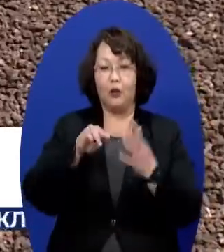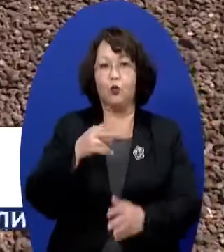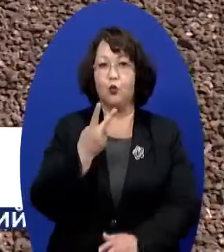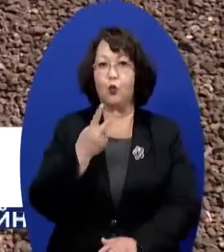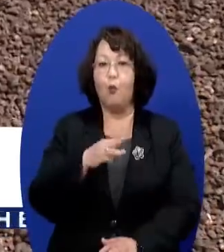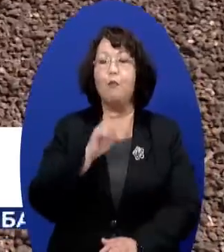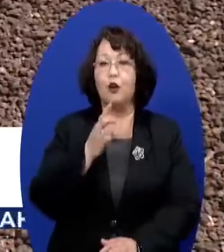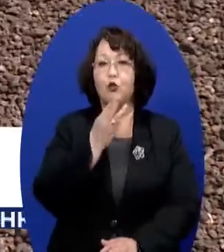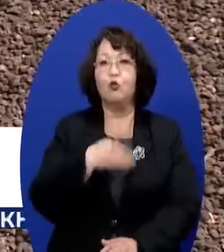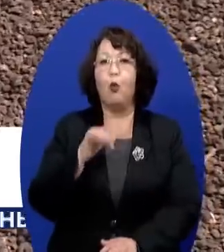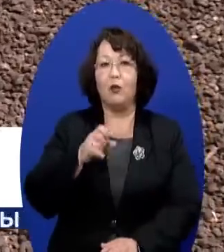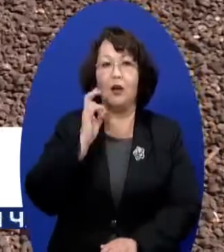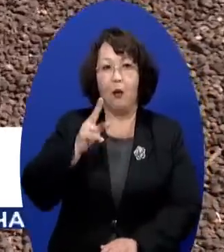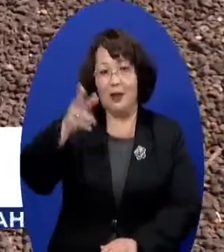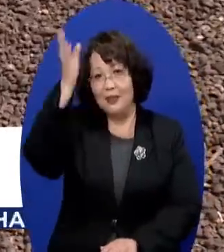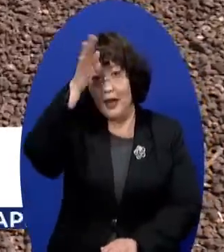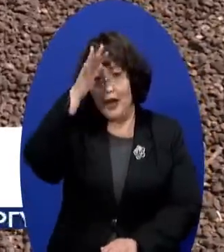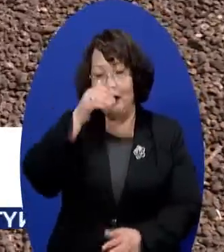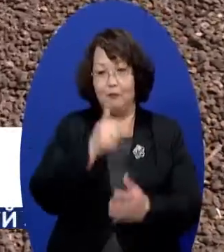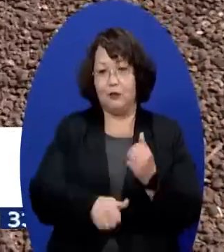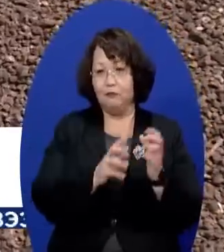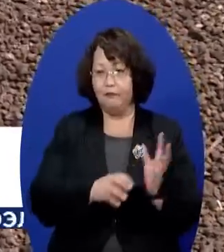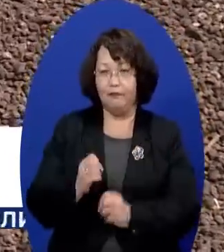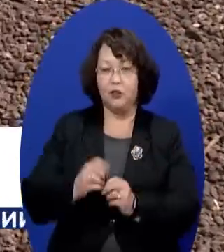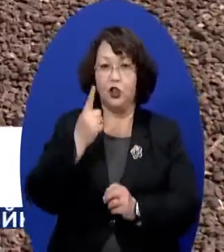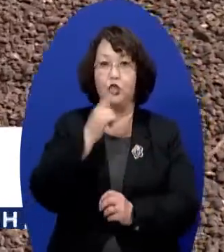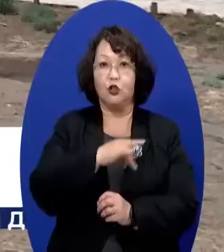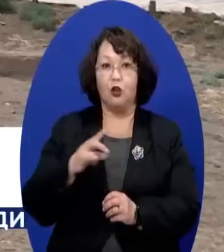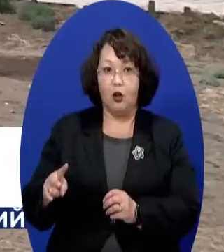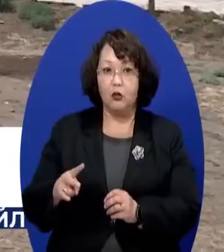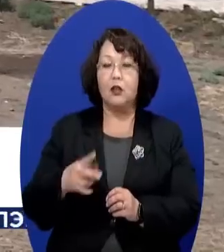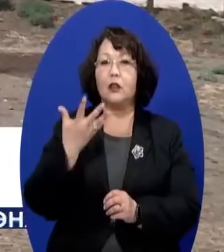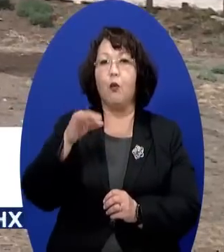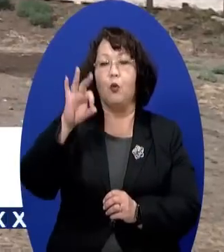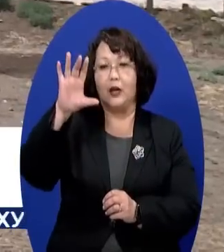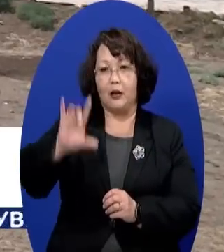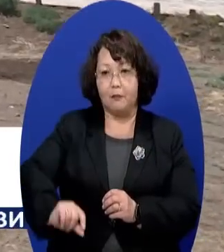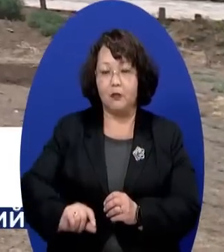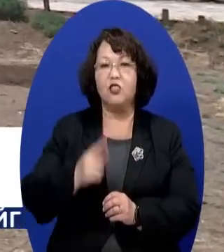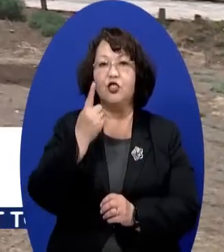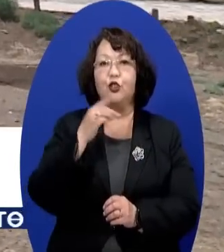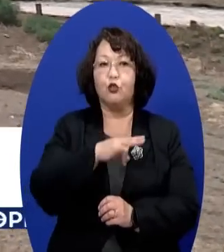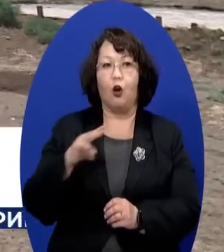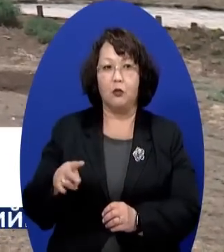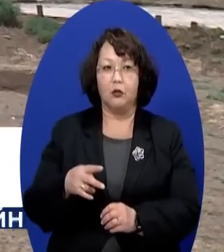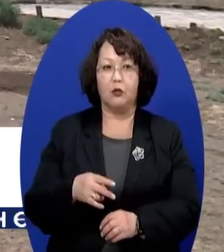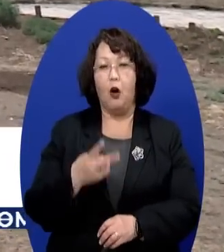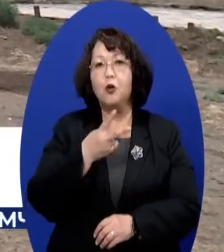компани 1 тонн органик бордог 50% хямдруулж 200 мянган төгрөгийн үнэтэйгээр зах зээлд нийлүүлж